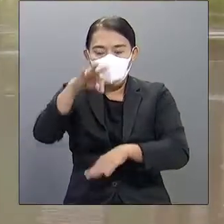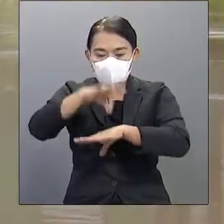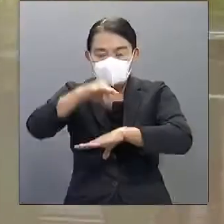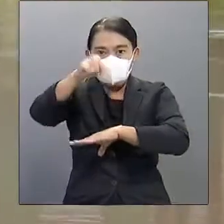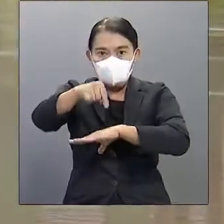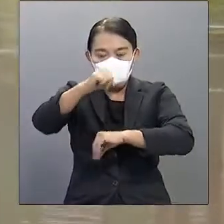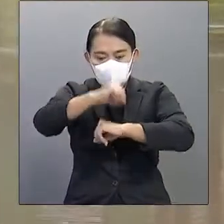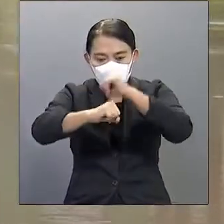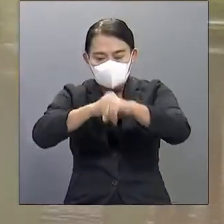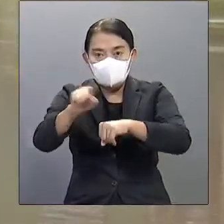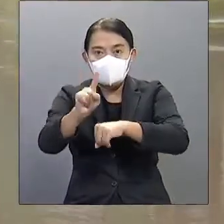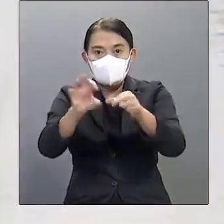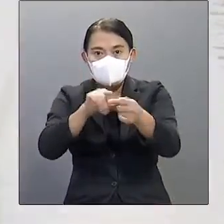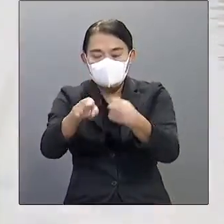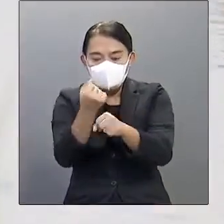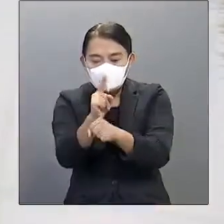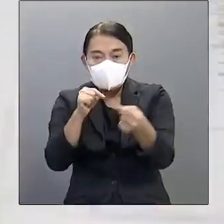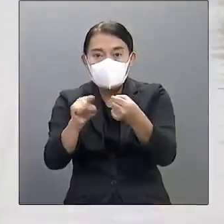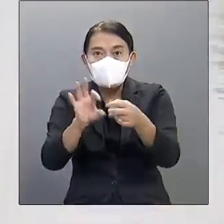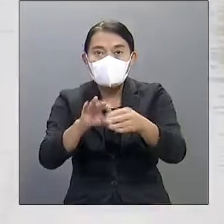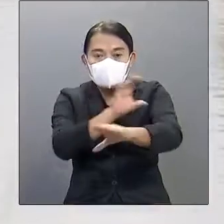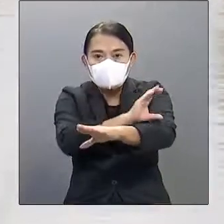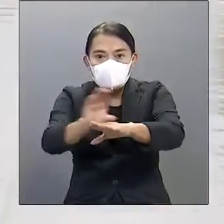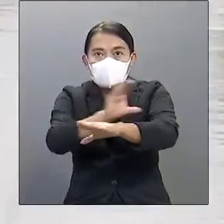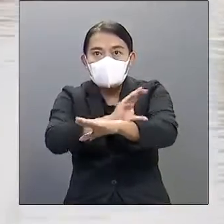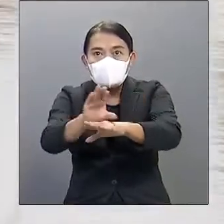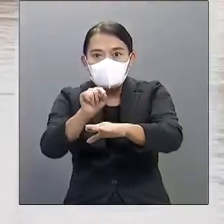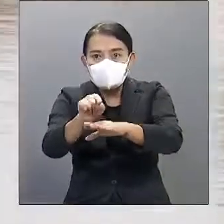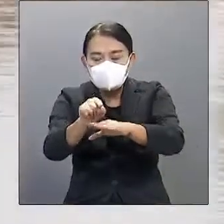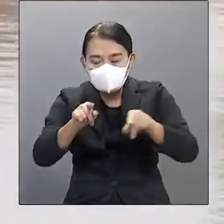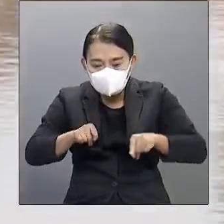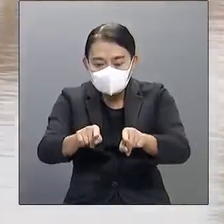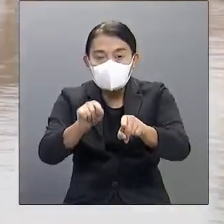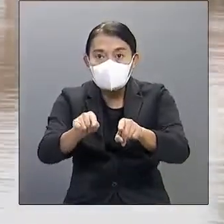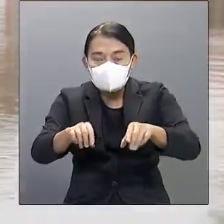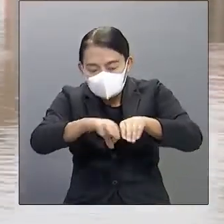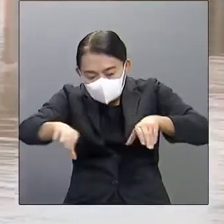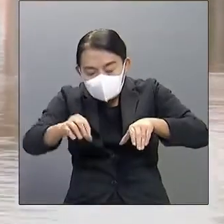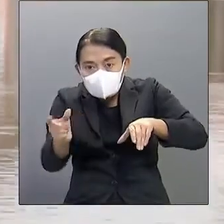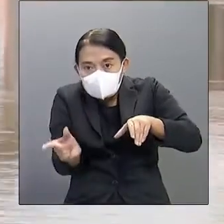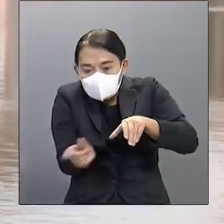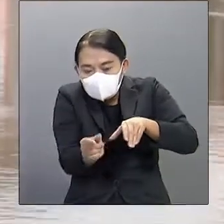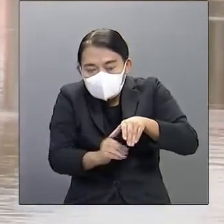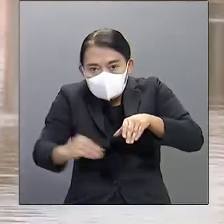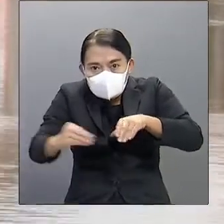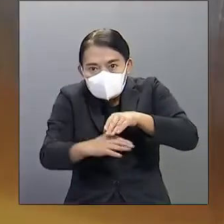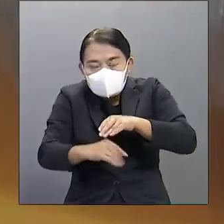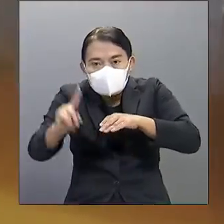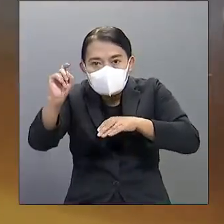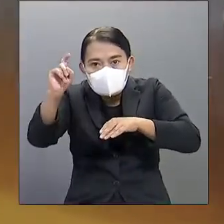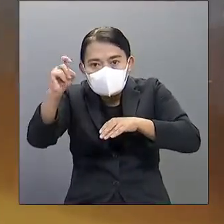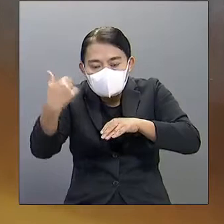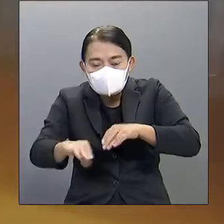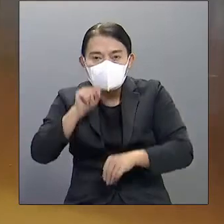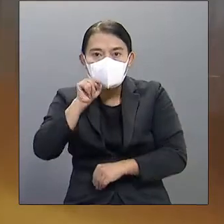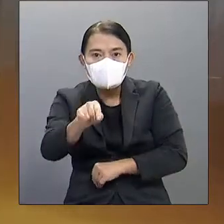การก่อสร้างรถไฟทางคู่ข้อระบายน้ำที่มียังเล็กค่ะระบายน้ำได้ไม่ทันจึงสั่งการให้เจ้า